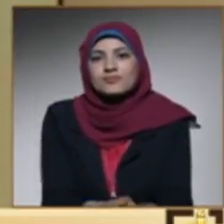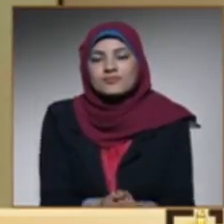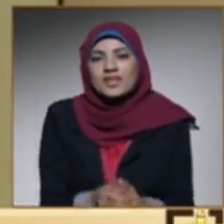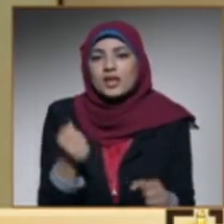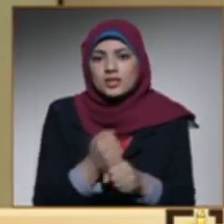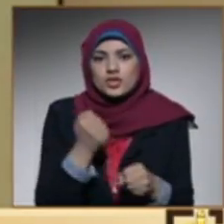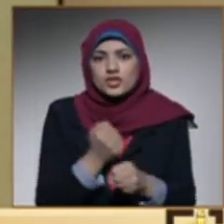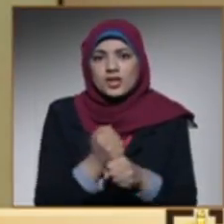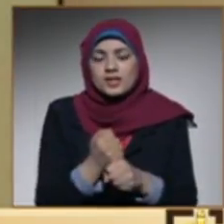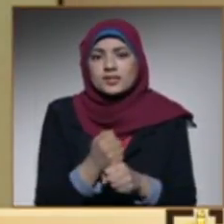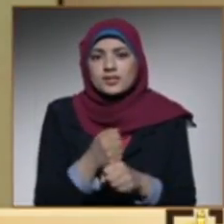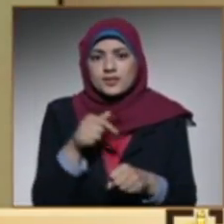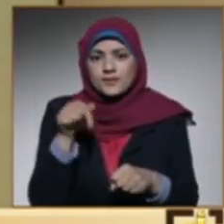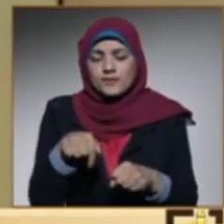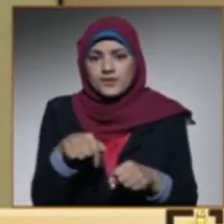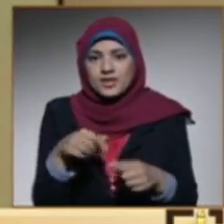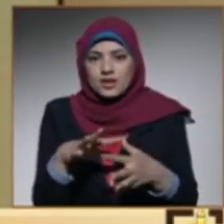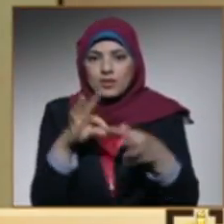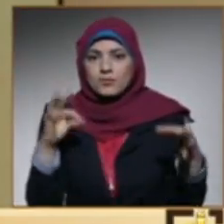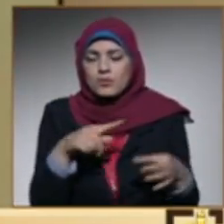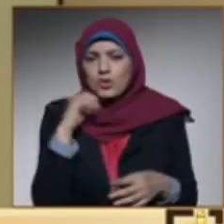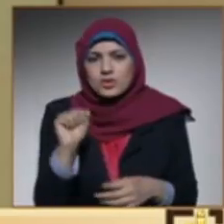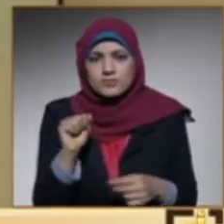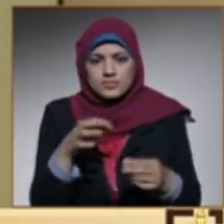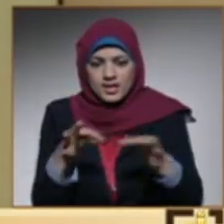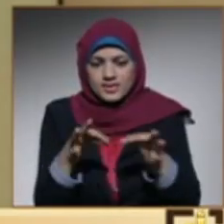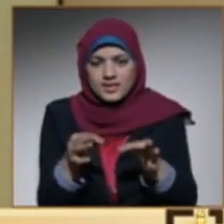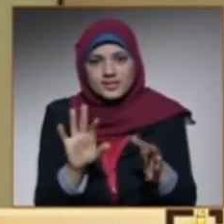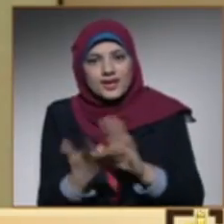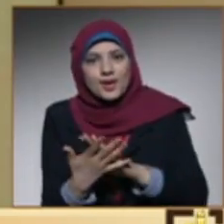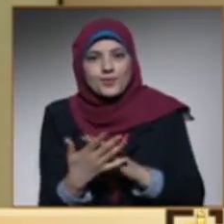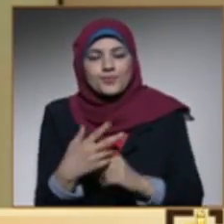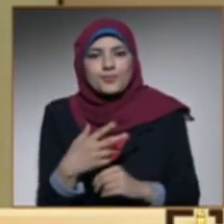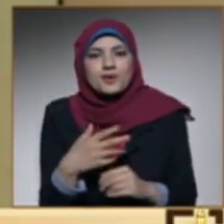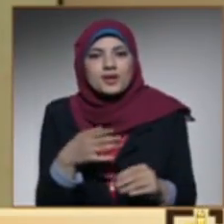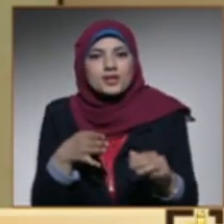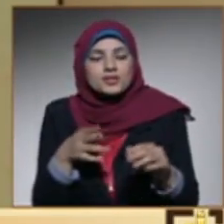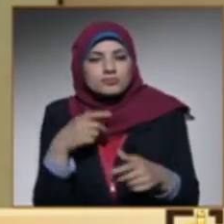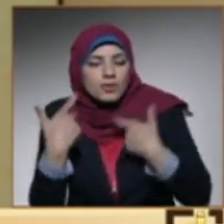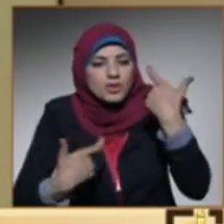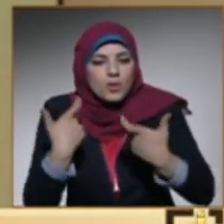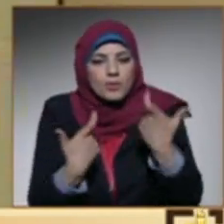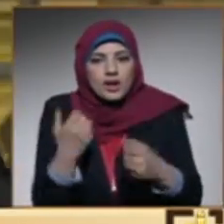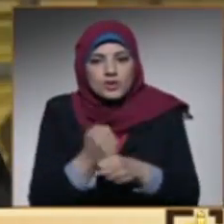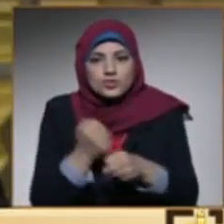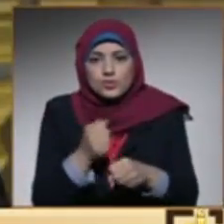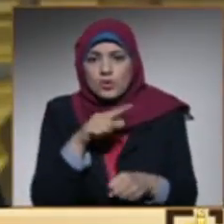اشتغلت في موضوعك او في تخصصك او بدات تشوف حاجه تسعى في تخصصك ولا لا في حاجه تانية خالص؟